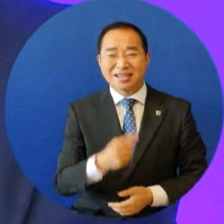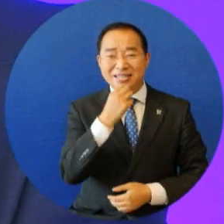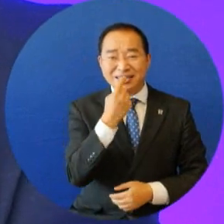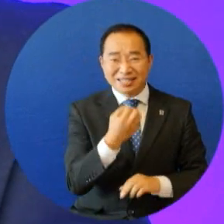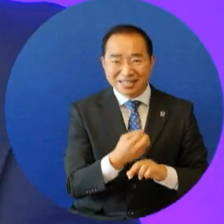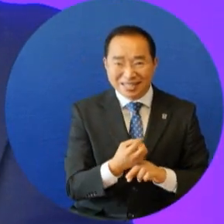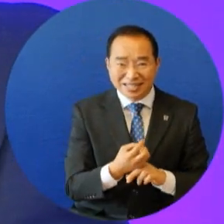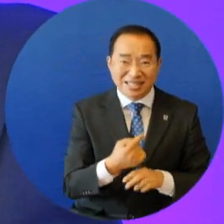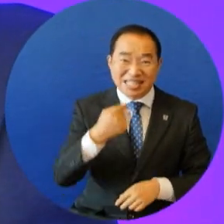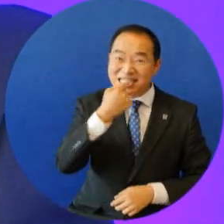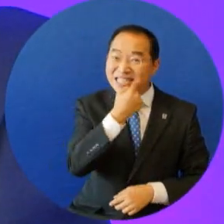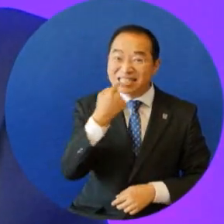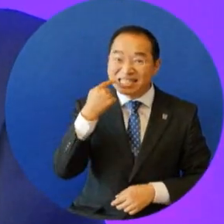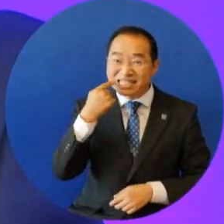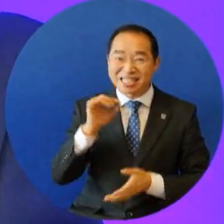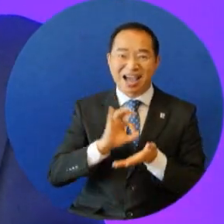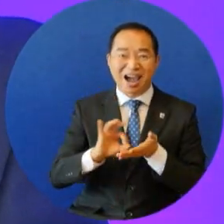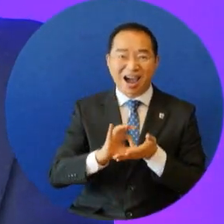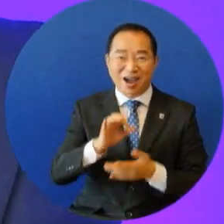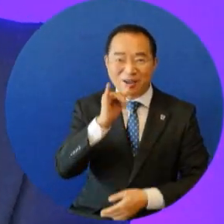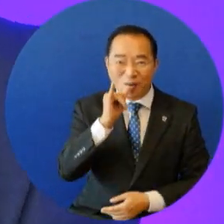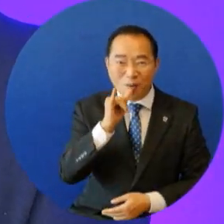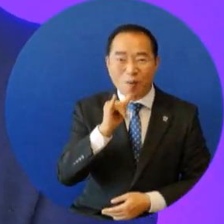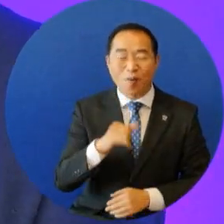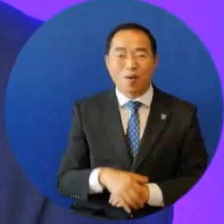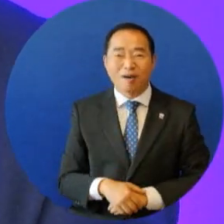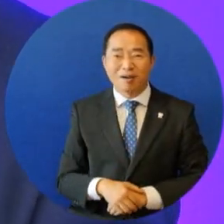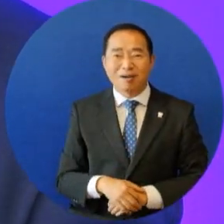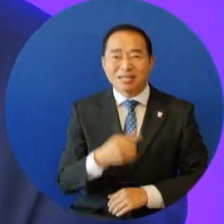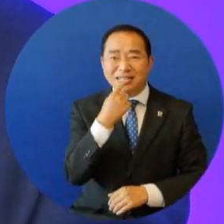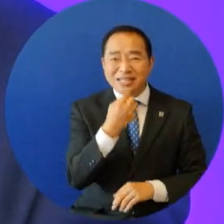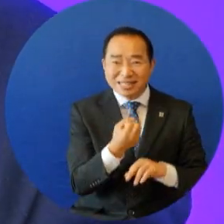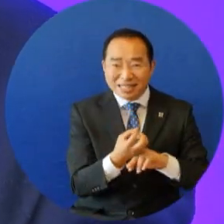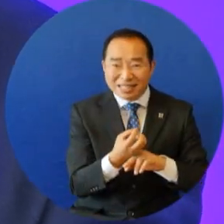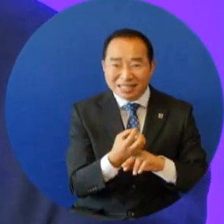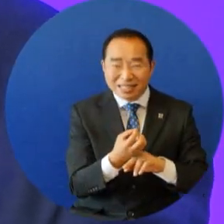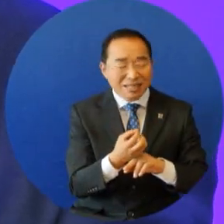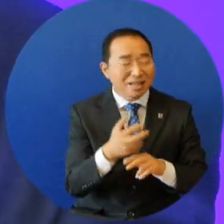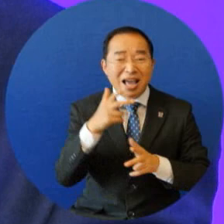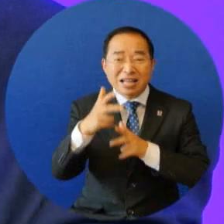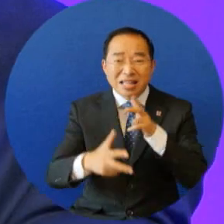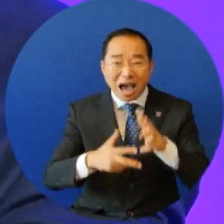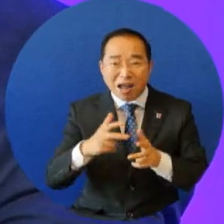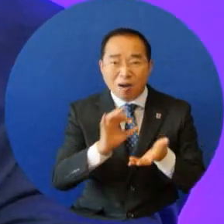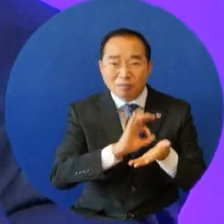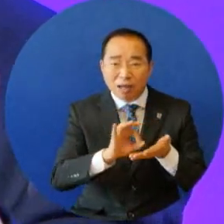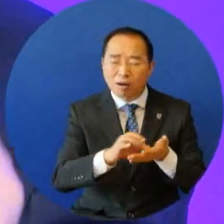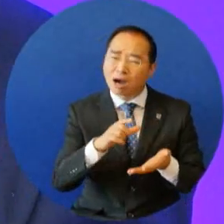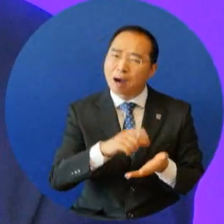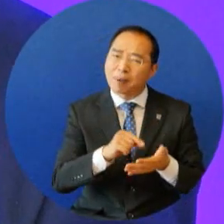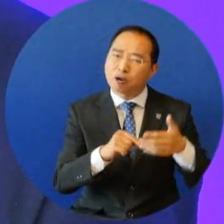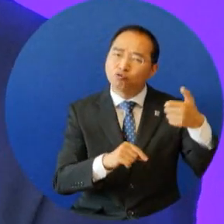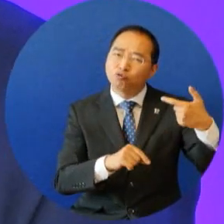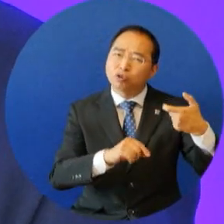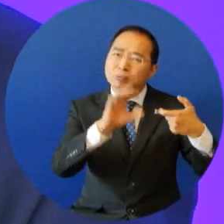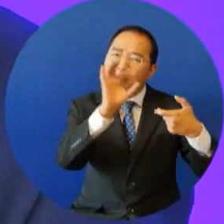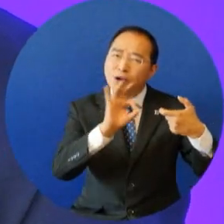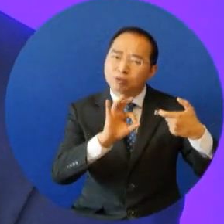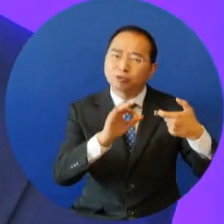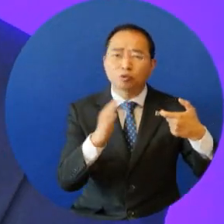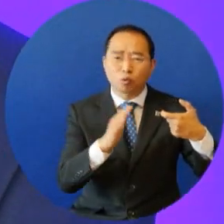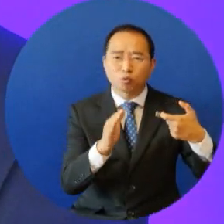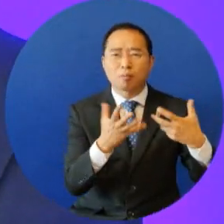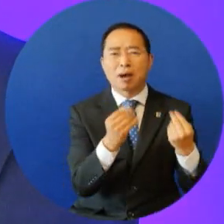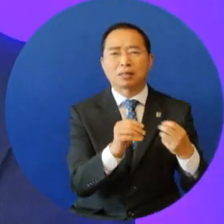포함해서 은이 뭐 치과용 재료에도 쓰이고 해서 은은 산업용 수요가 거의 이제